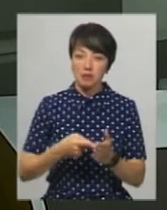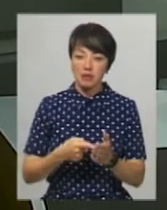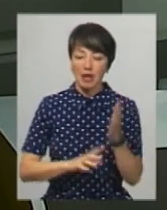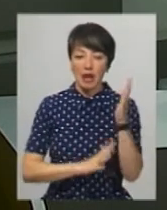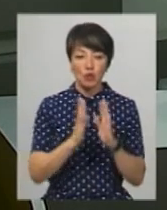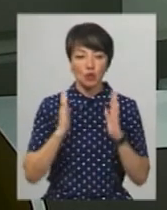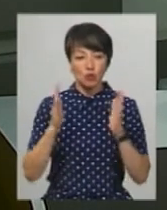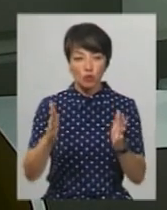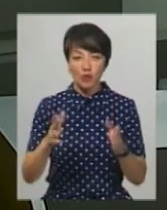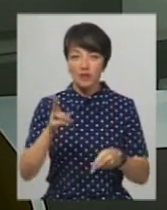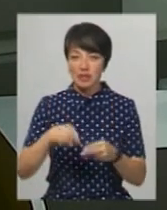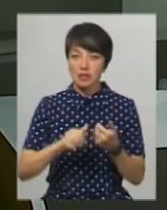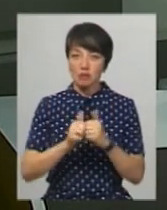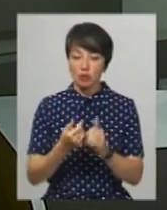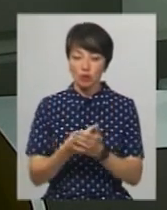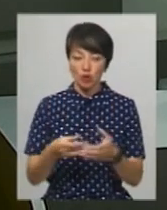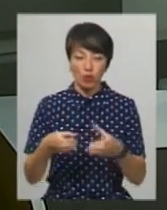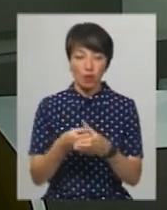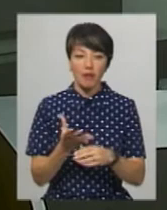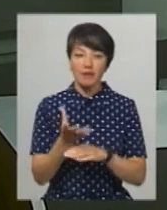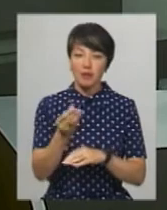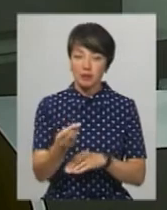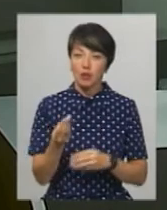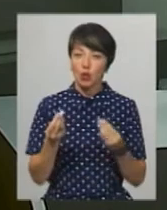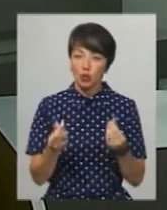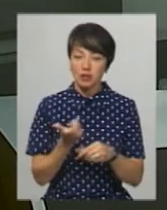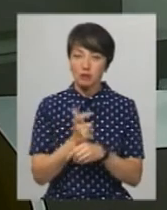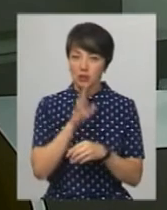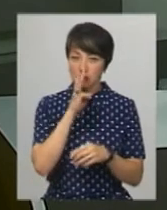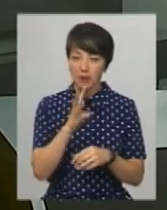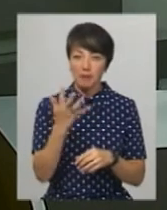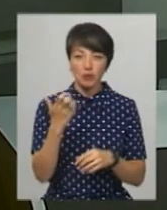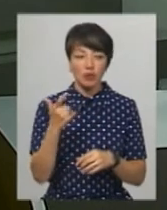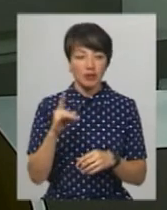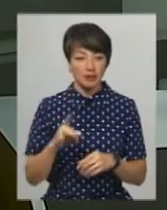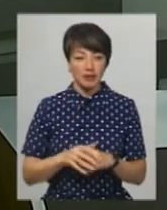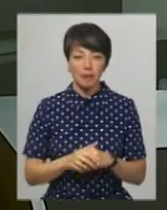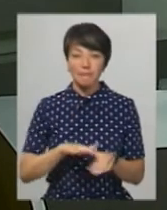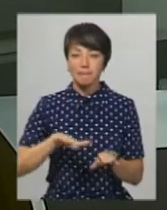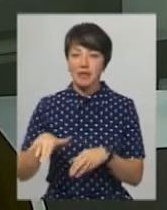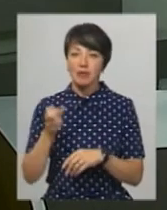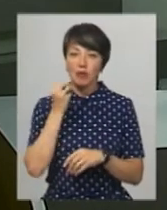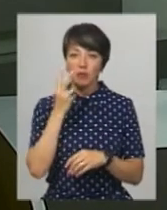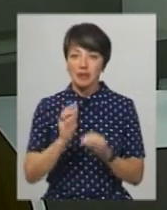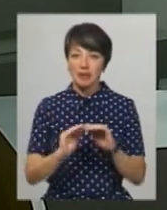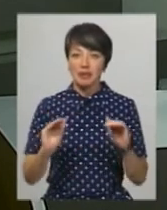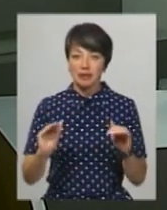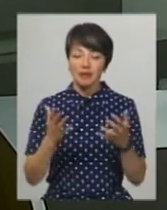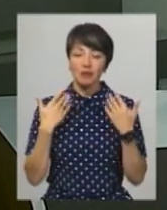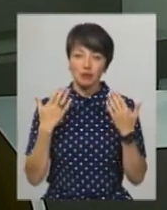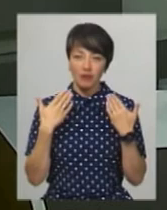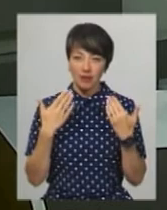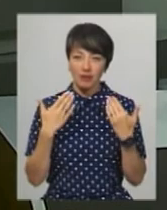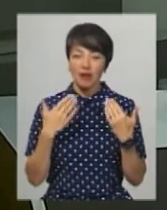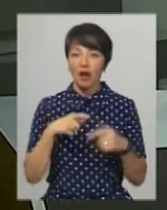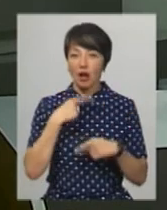лісосмуги, за що в кінці зміни з бюджету громади їм виплатили гроші. Найбільша зарплата – 500 гривень. Після обіду школярі в таборі відпочивали.